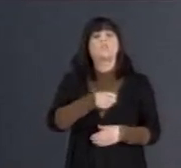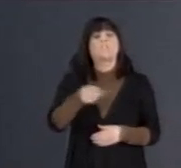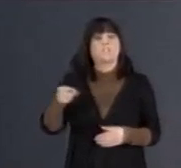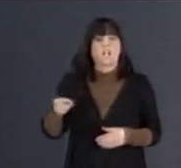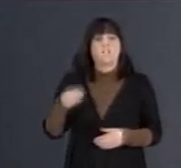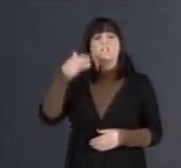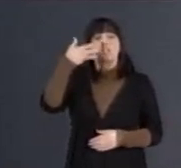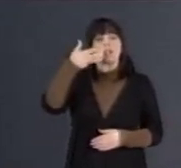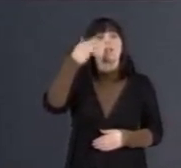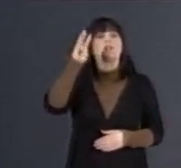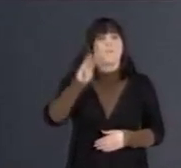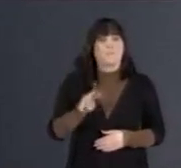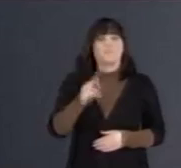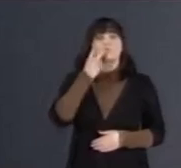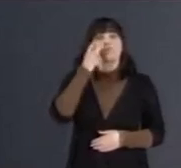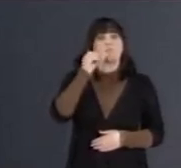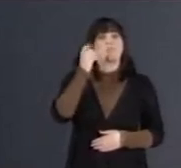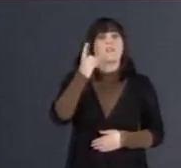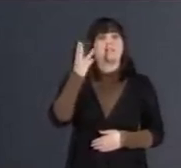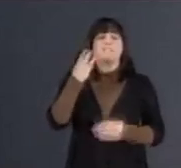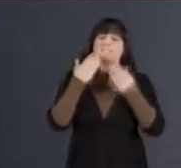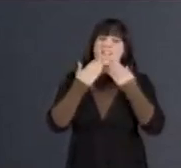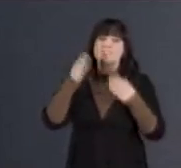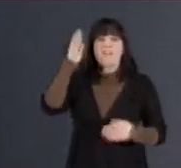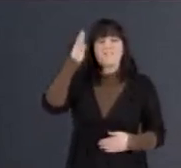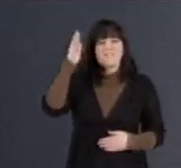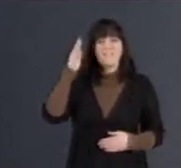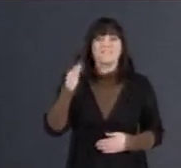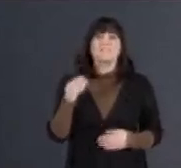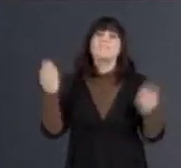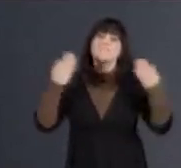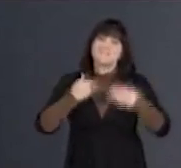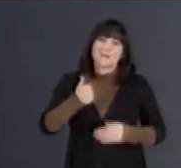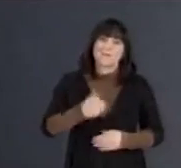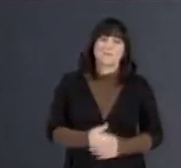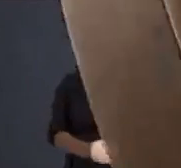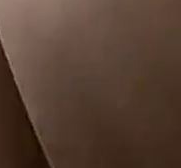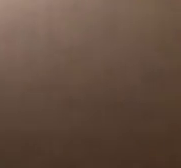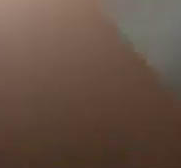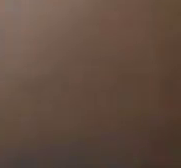tal-desata marcu 2013. Grazzi tal-attenzjoni għaldar buħra n-selmiko.